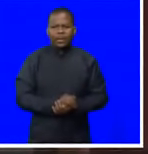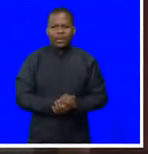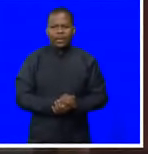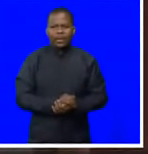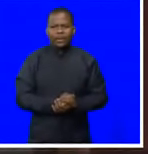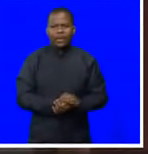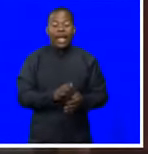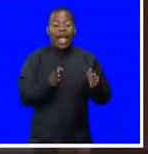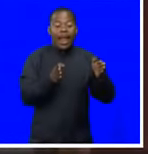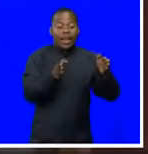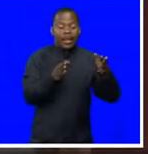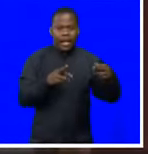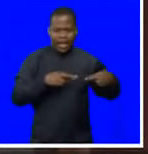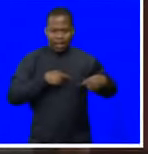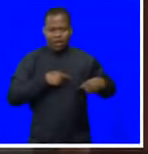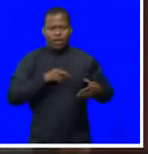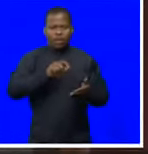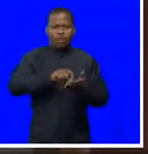Bakafaya